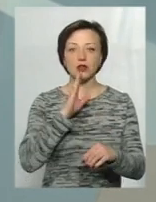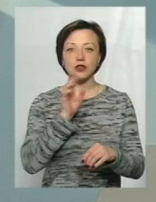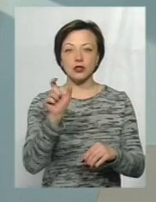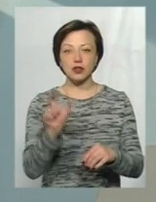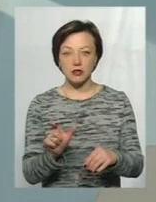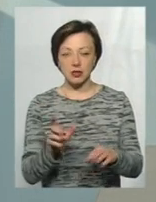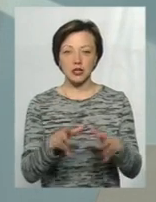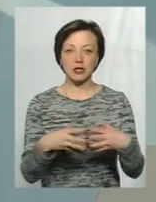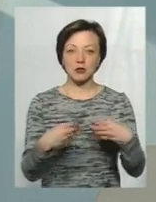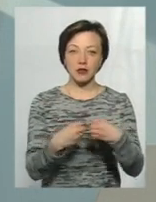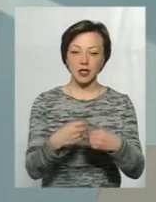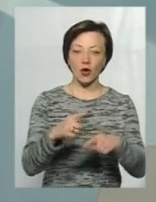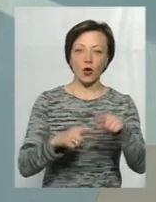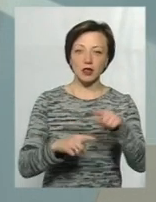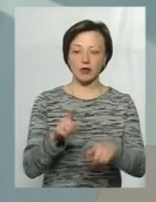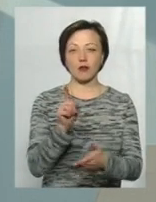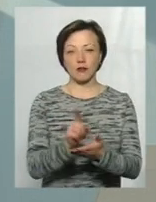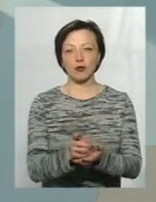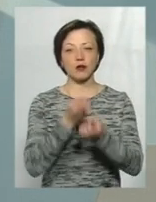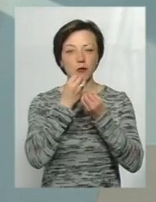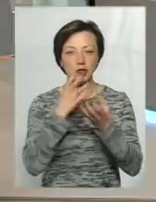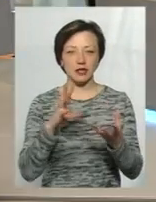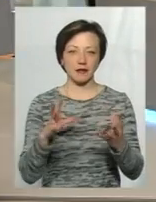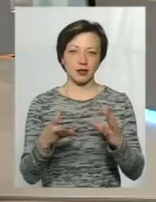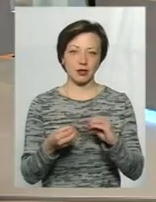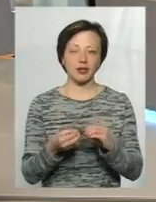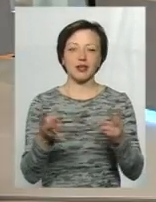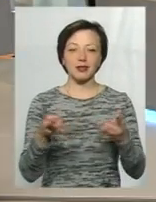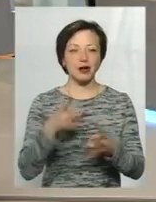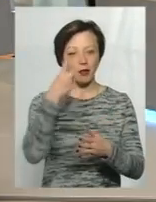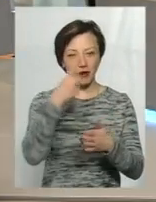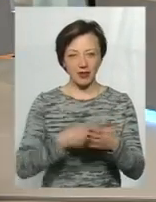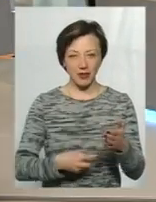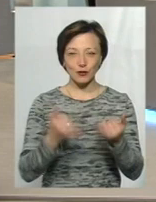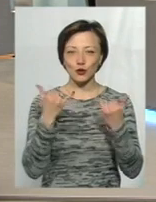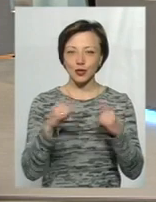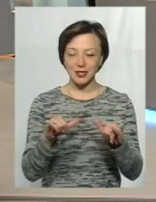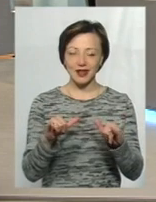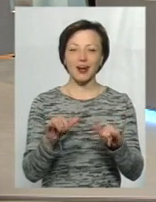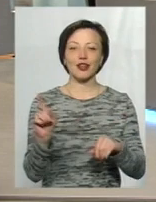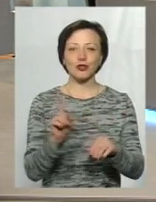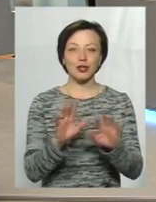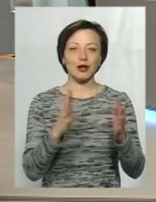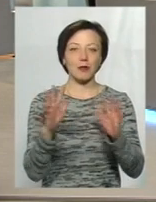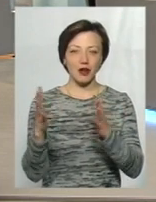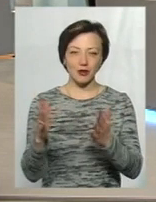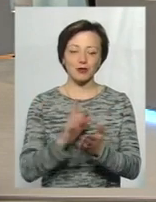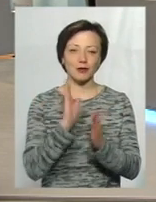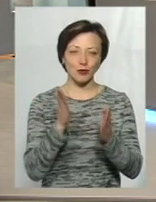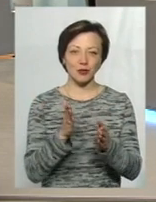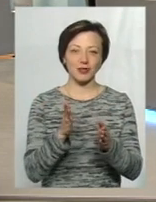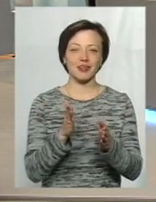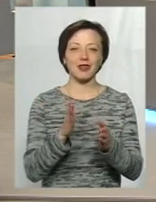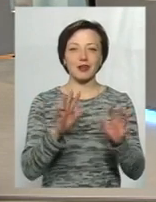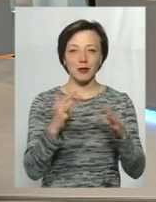пари, родини, обов'язково буде позитивний результат. Треба вірити у чудеса, у дива, що вони трапляються, і вони будуть